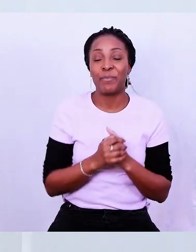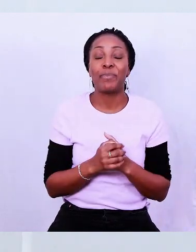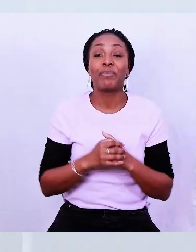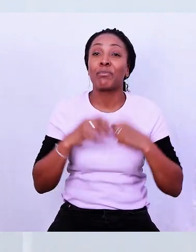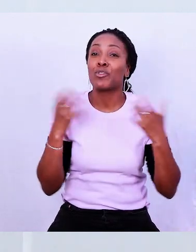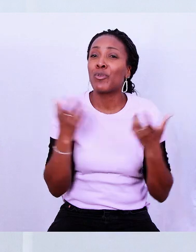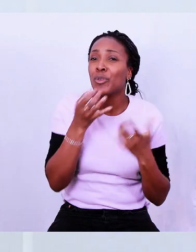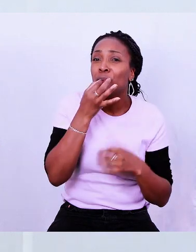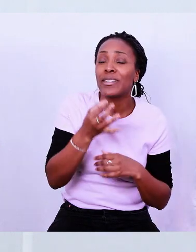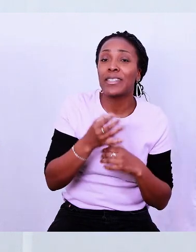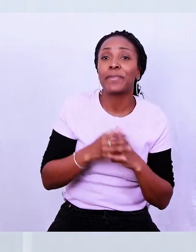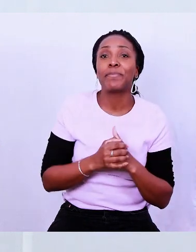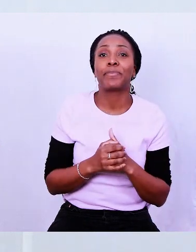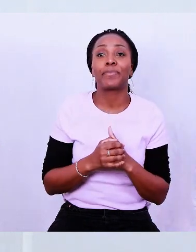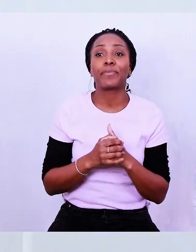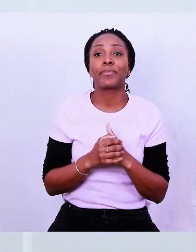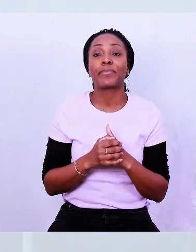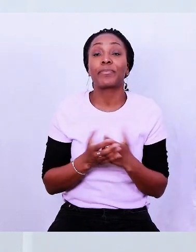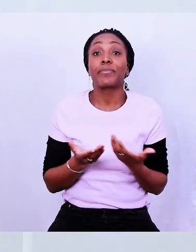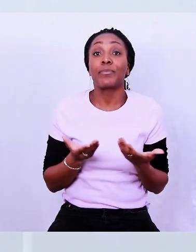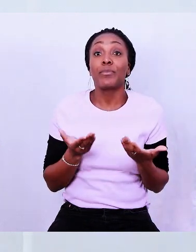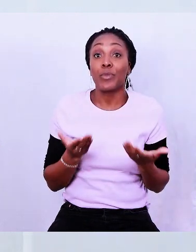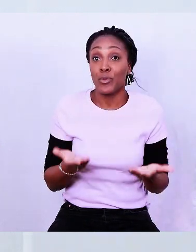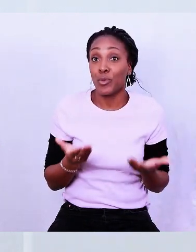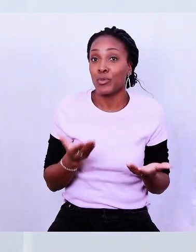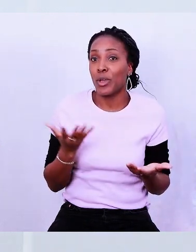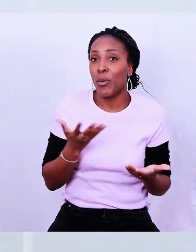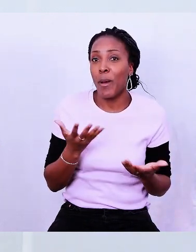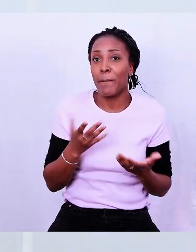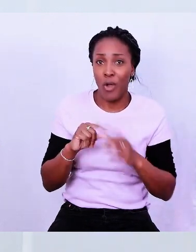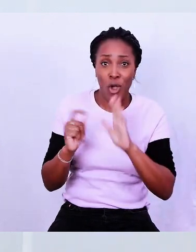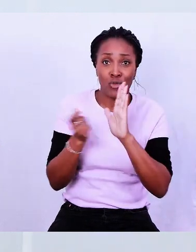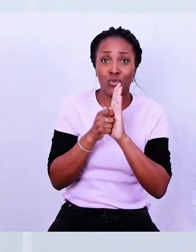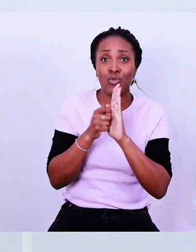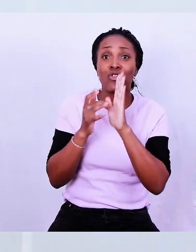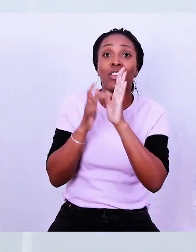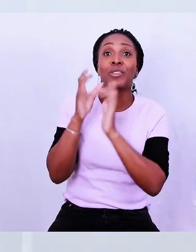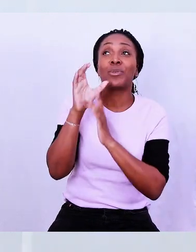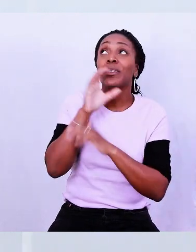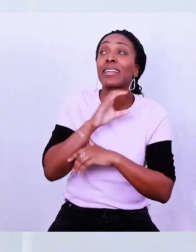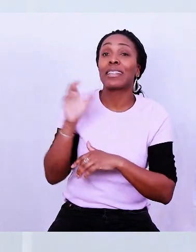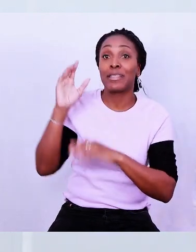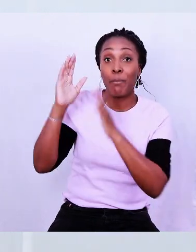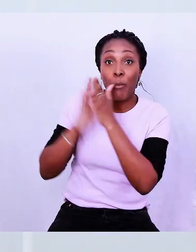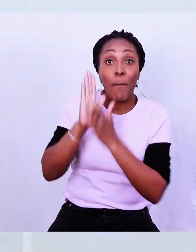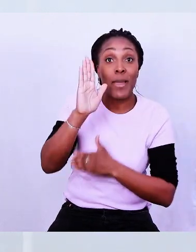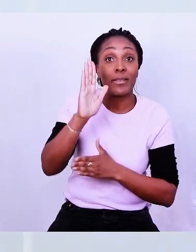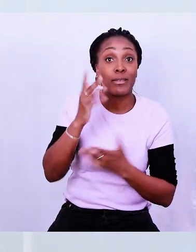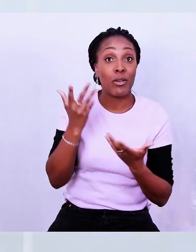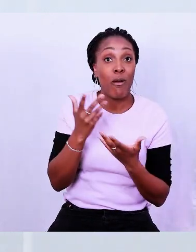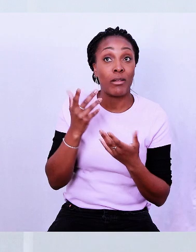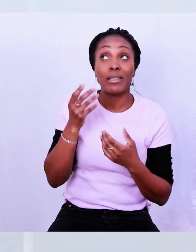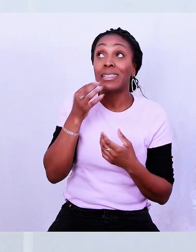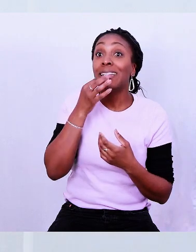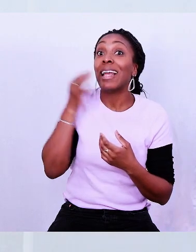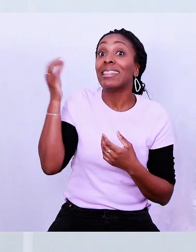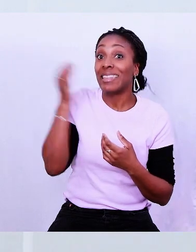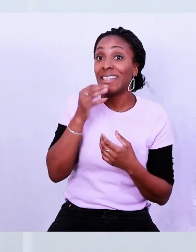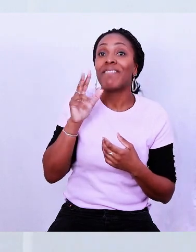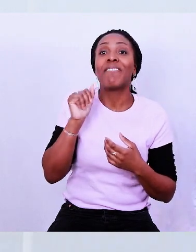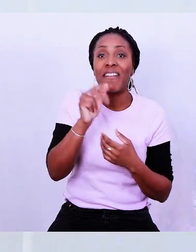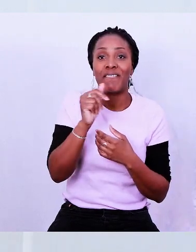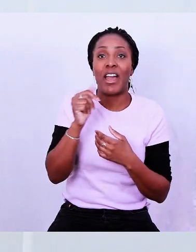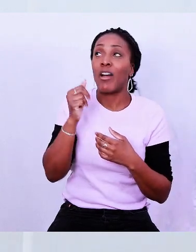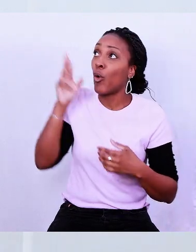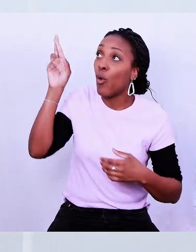dire, aujourd'hui, que un jour Jésus-Christ nous a fait la promesse qu'il allait venir nous chercher. Et la question